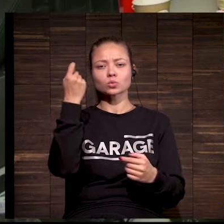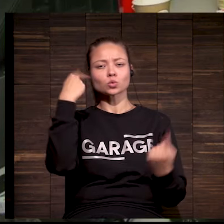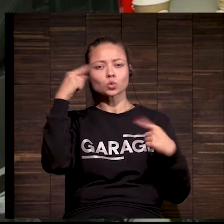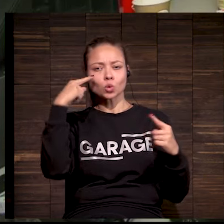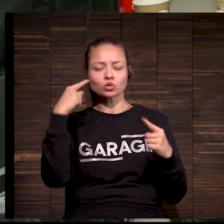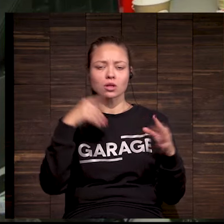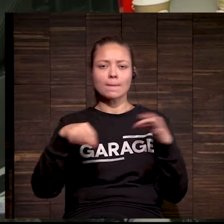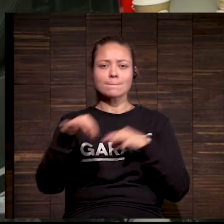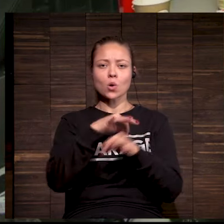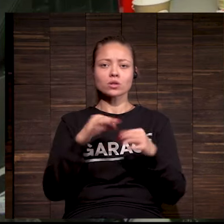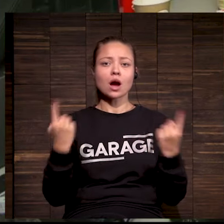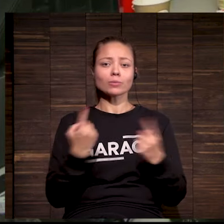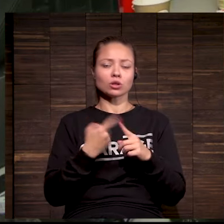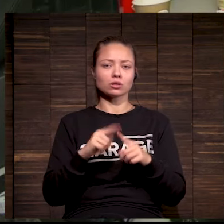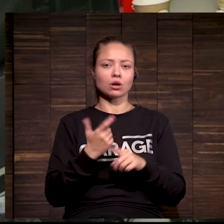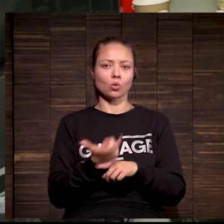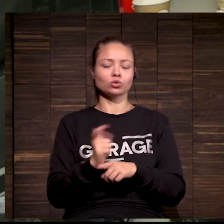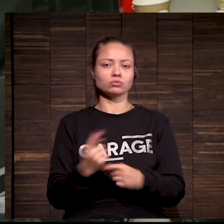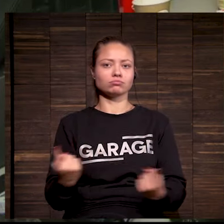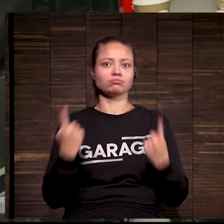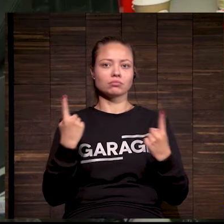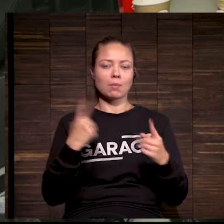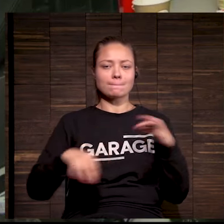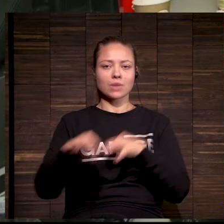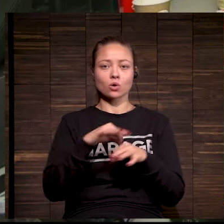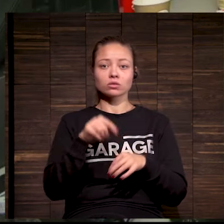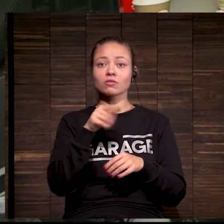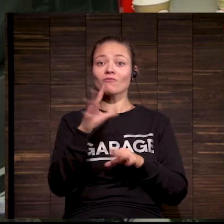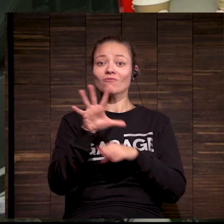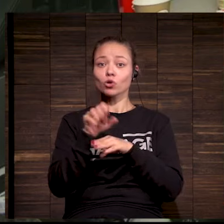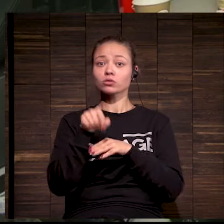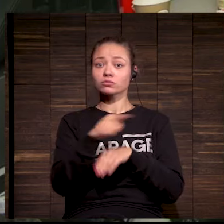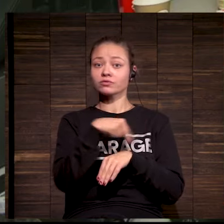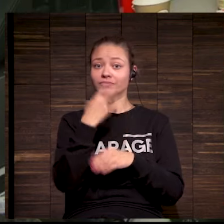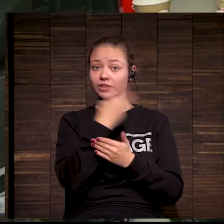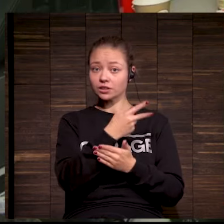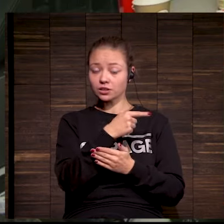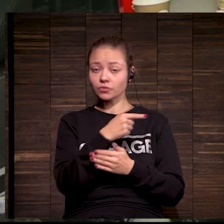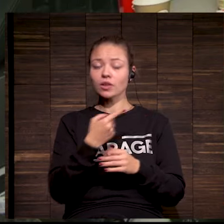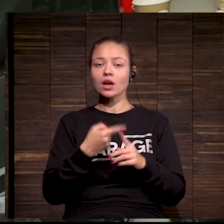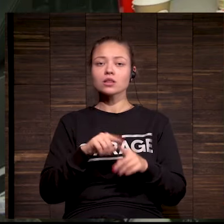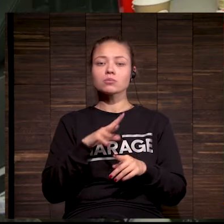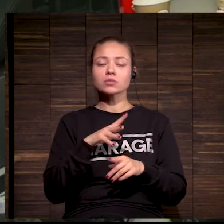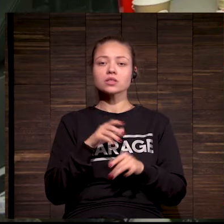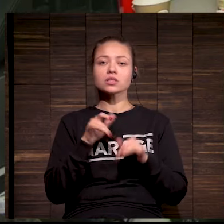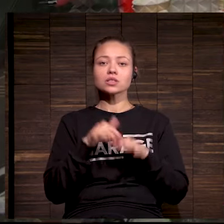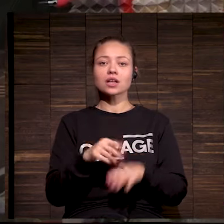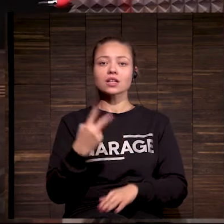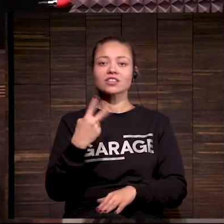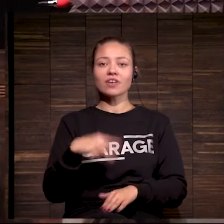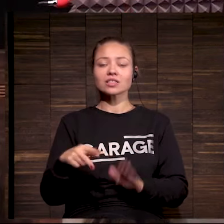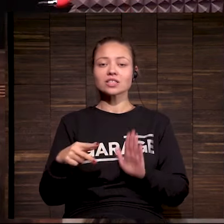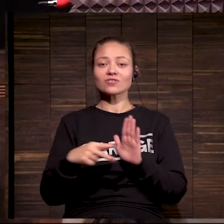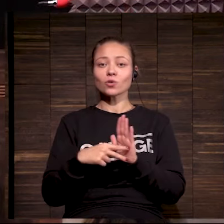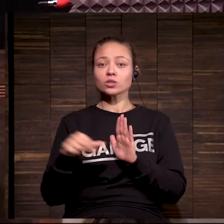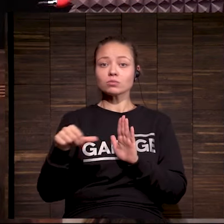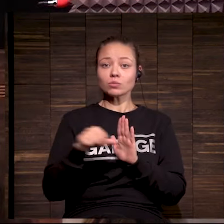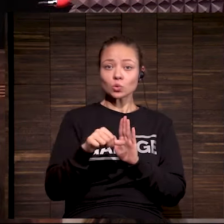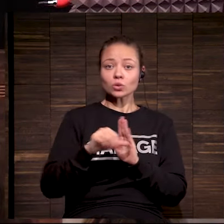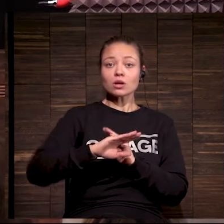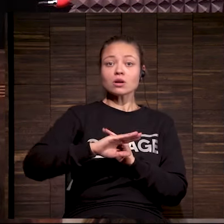обычно это очень масштабные проекта фотография который виден на экране было сделано 28 минут спустя после